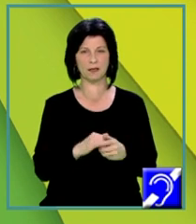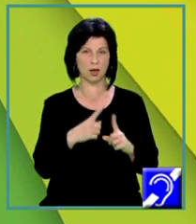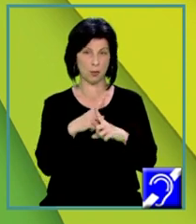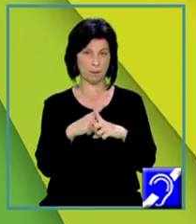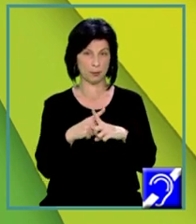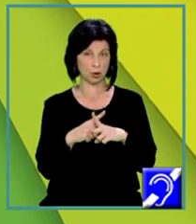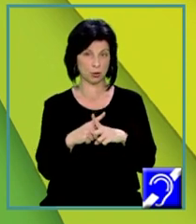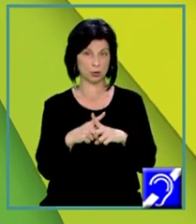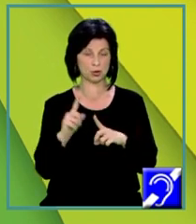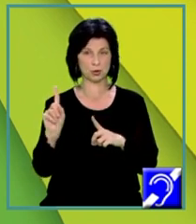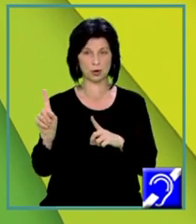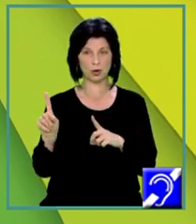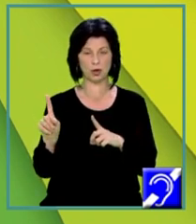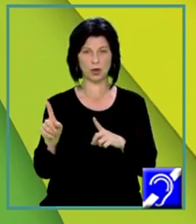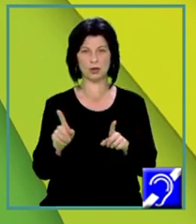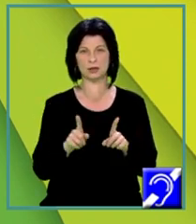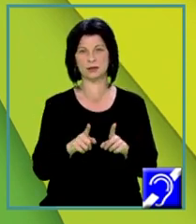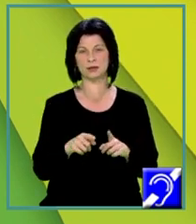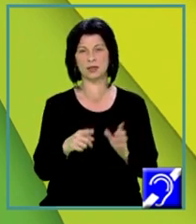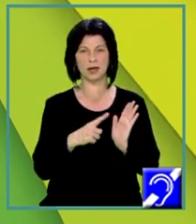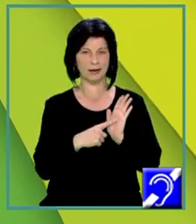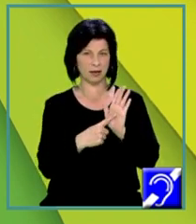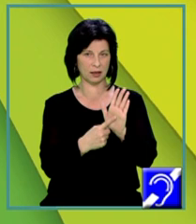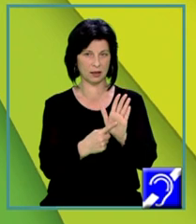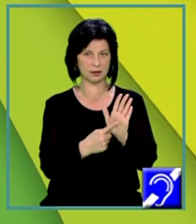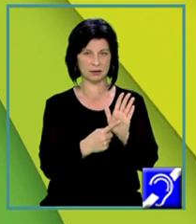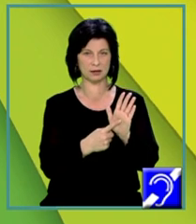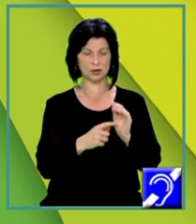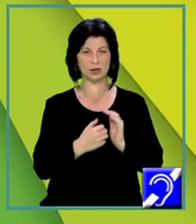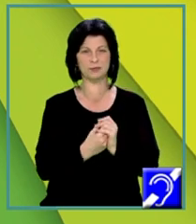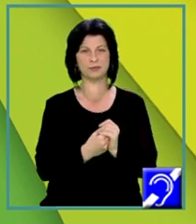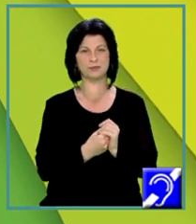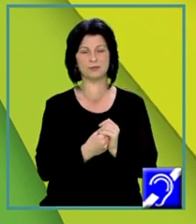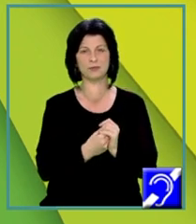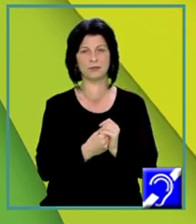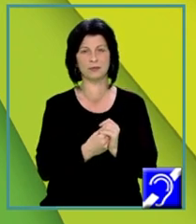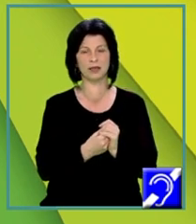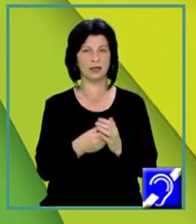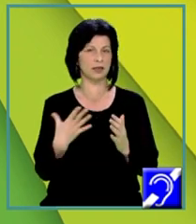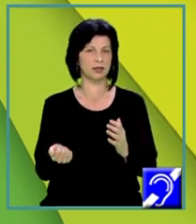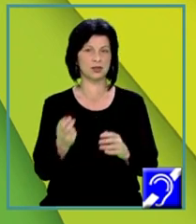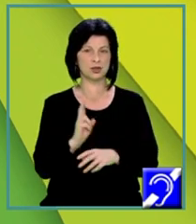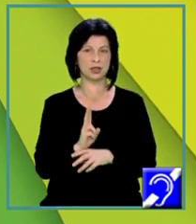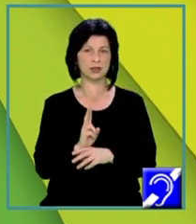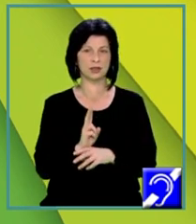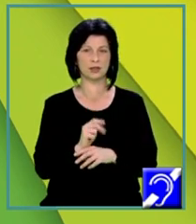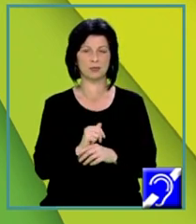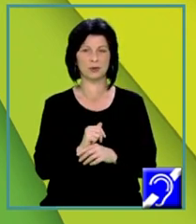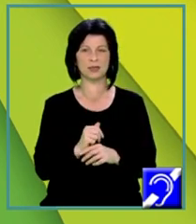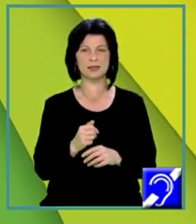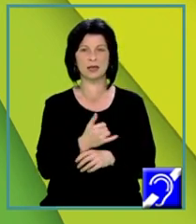de asemenea ușor de văzut că arată așa și în acest moment ce trebuie observat că matricea sumă